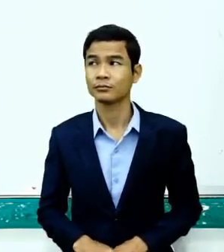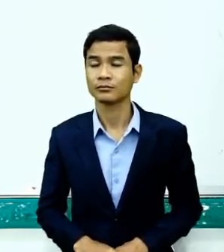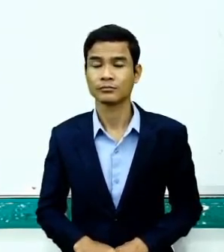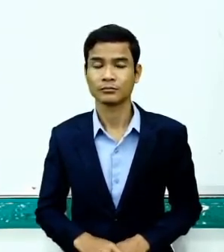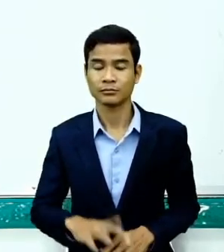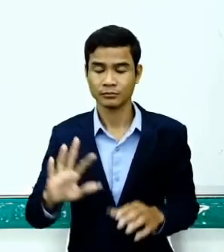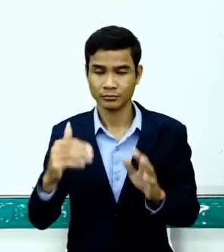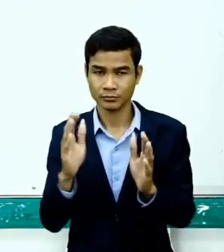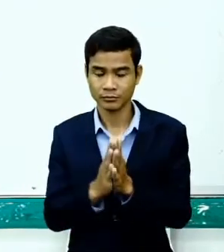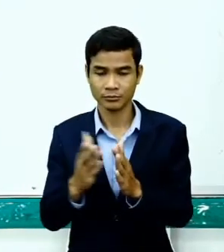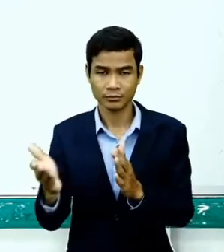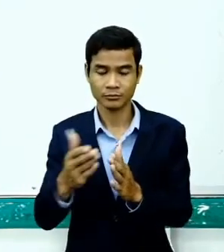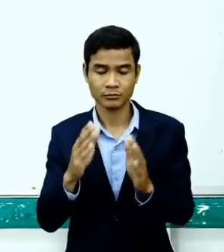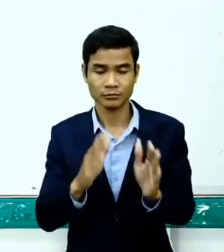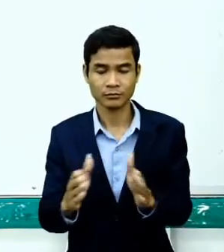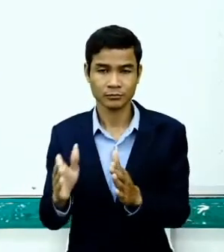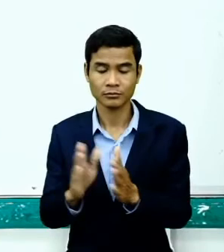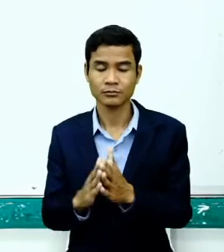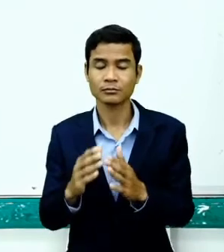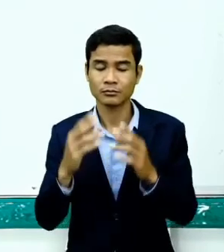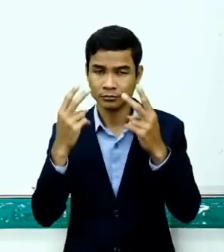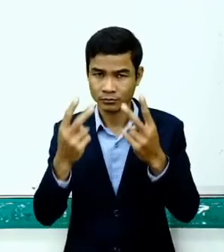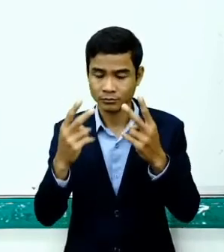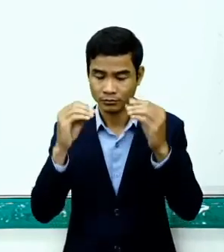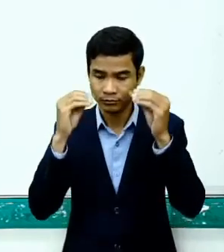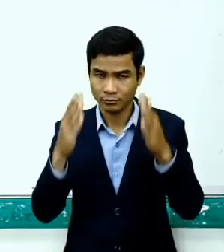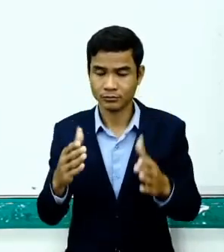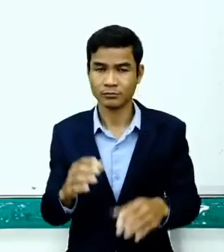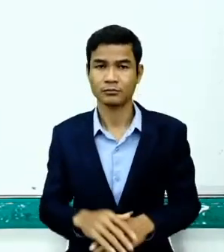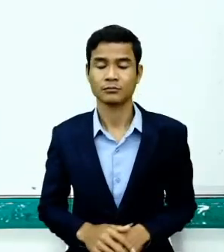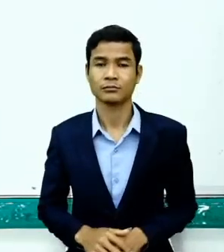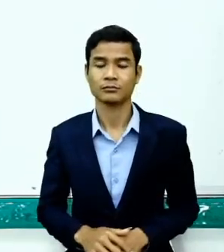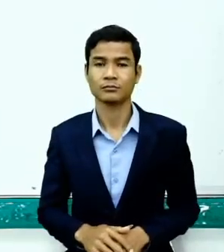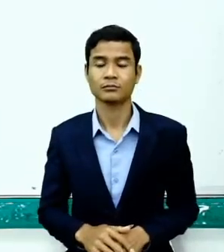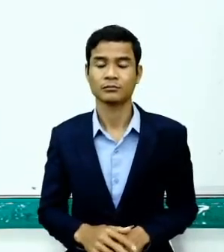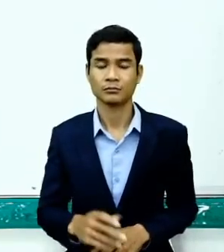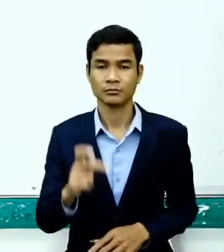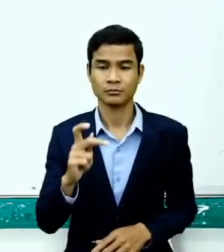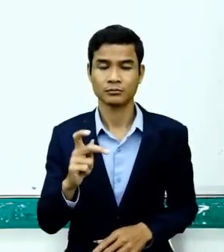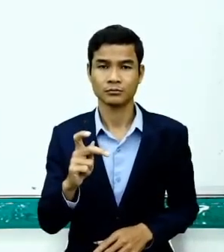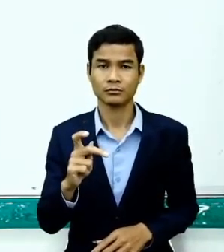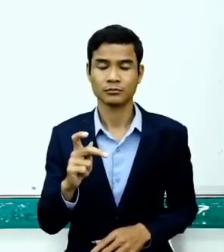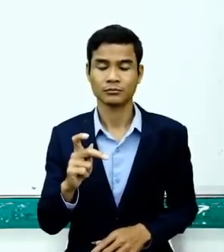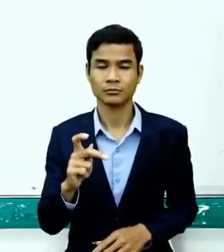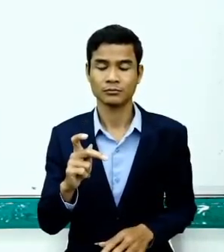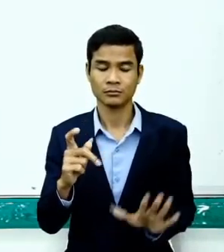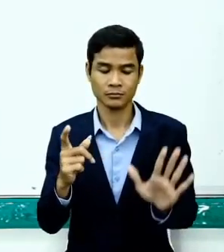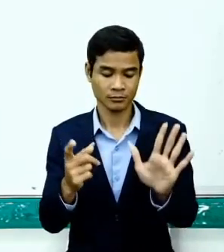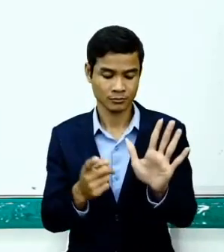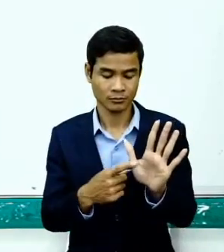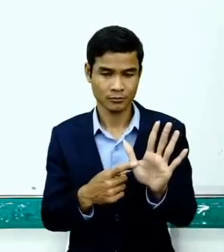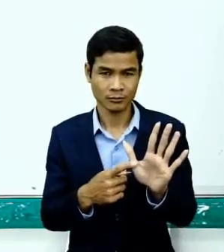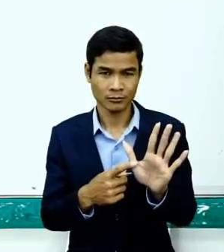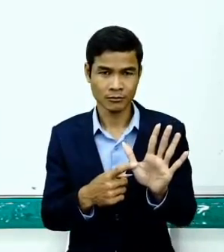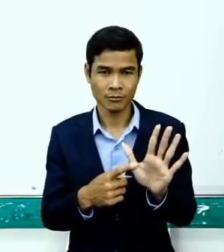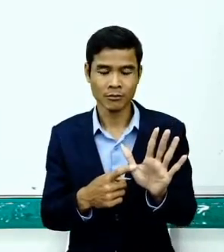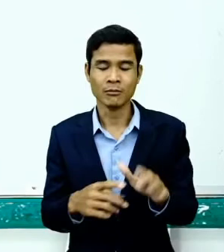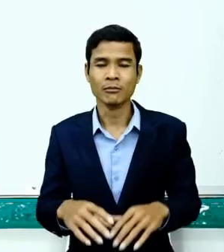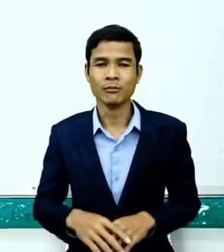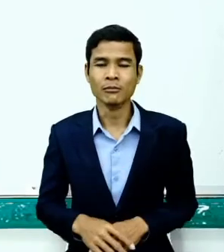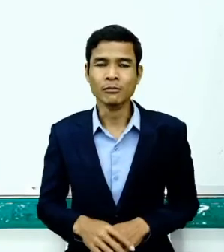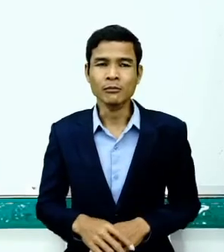អរគុណកូនកូនកូនត្រៀមខ្លួនស្ដាប់អ្នកគ្រូអានណាកអ៊ី